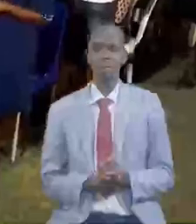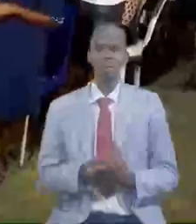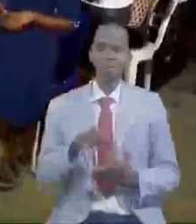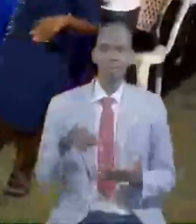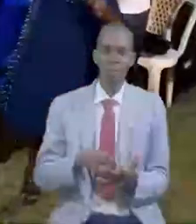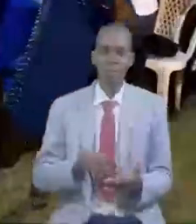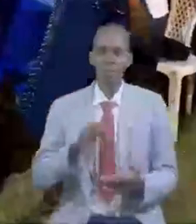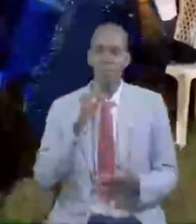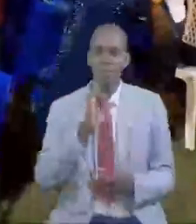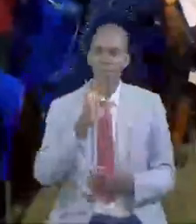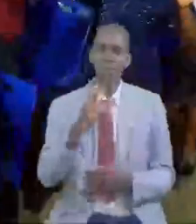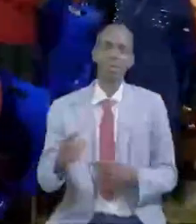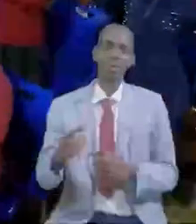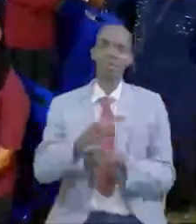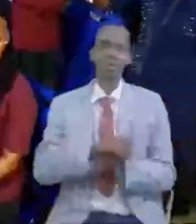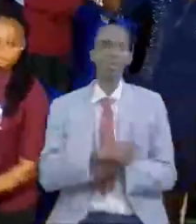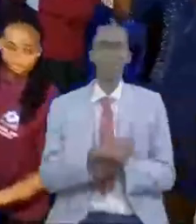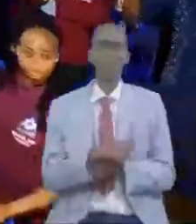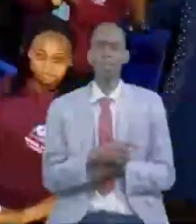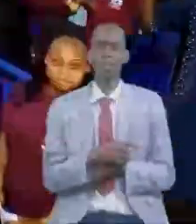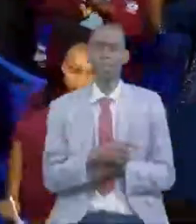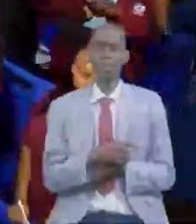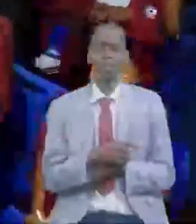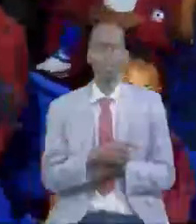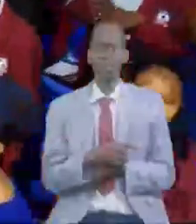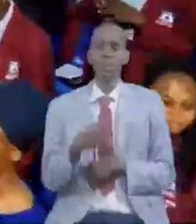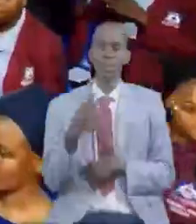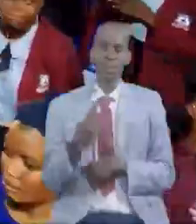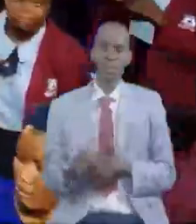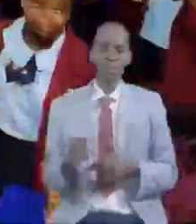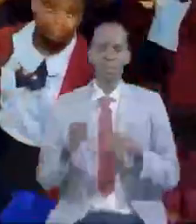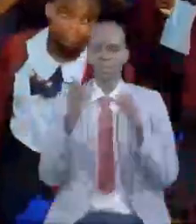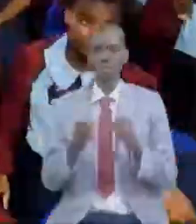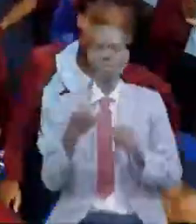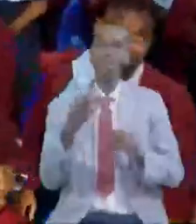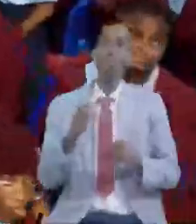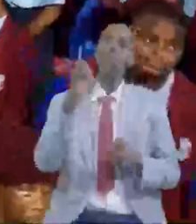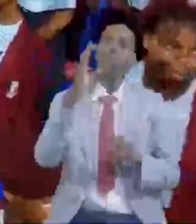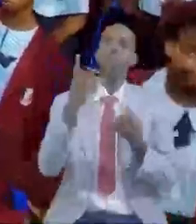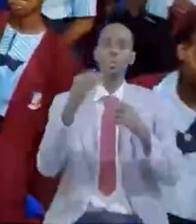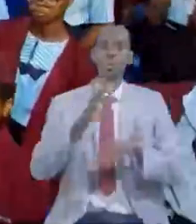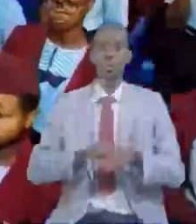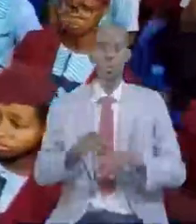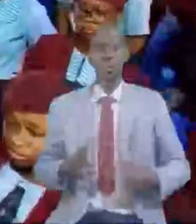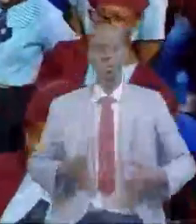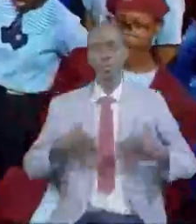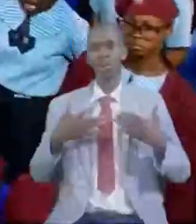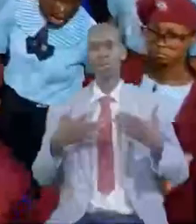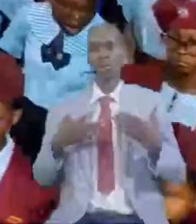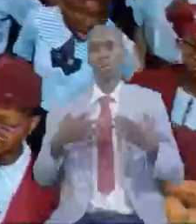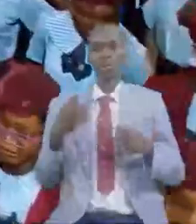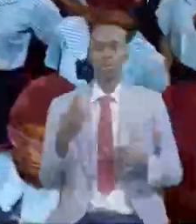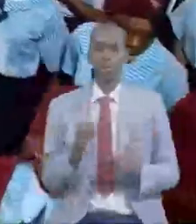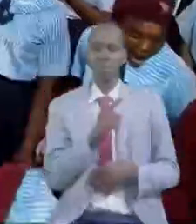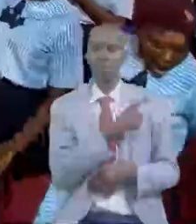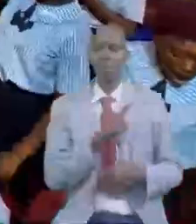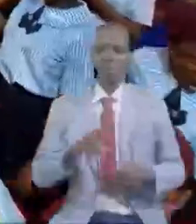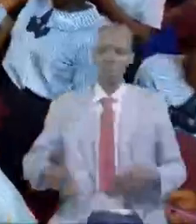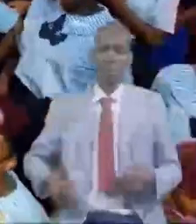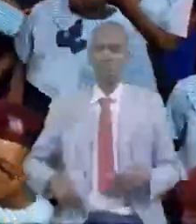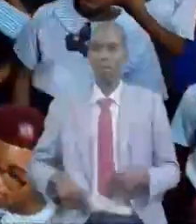Voici ton jour. La puissance de Dieu venant sur ta vie. Le Seigneur a